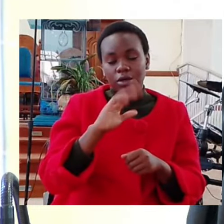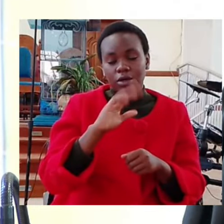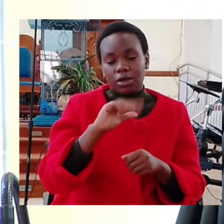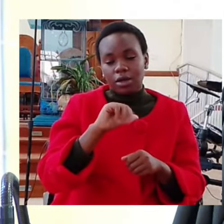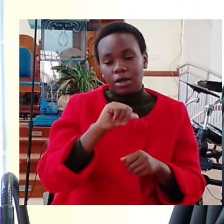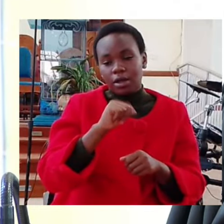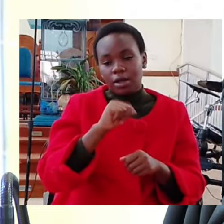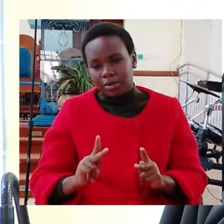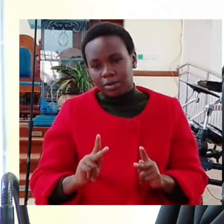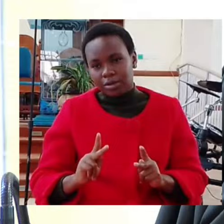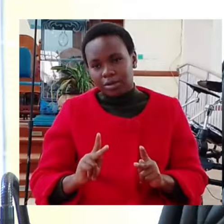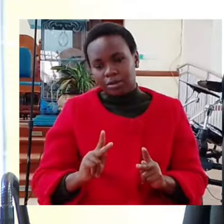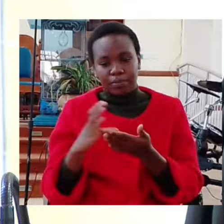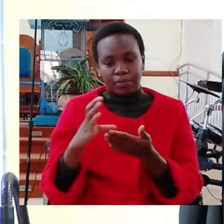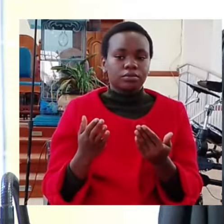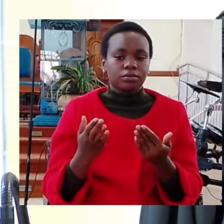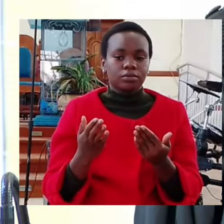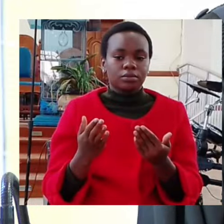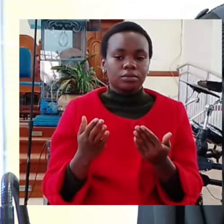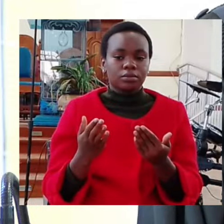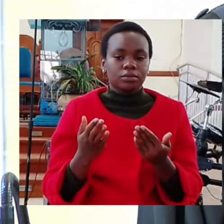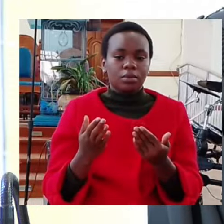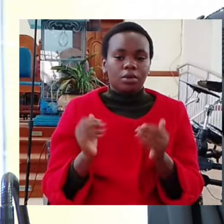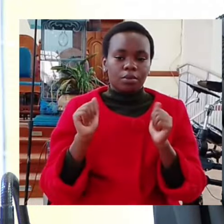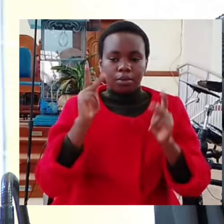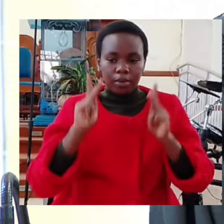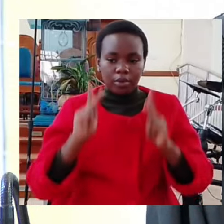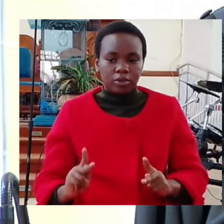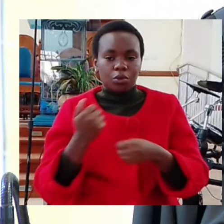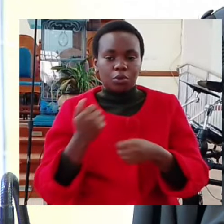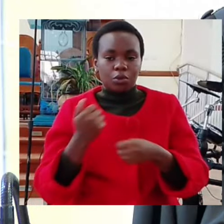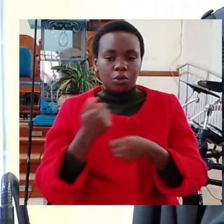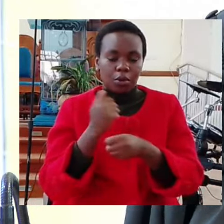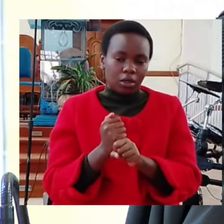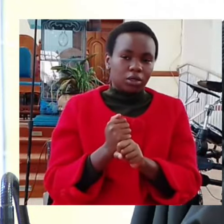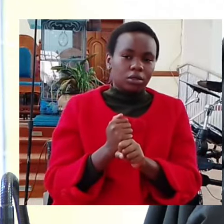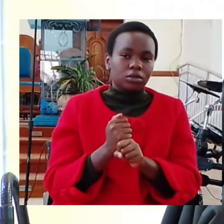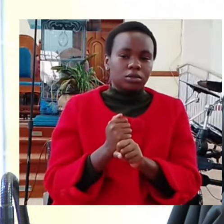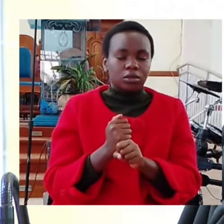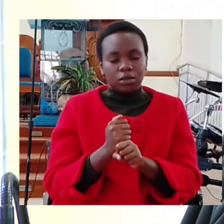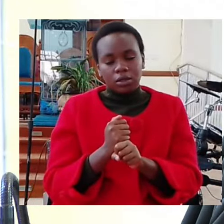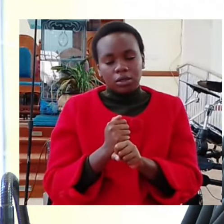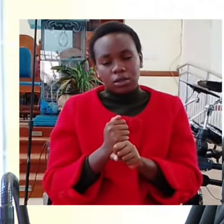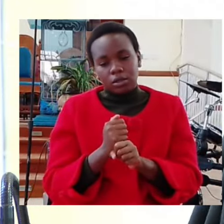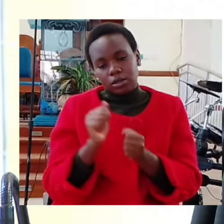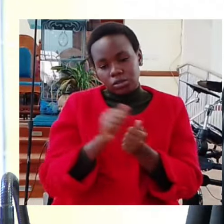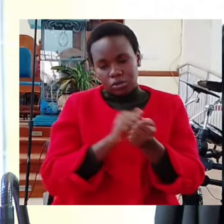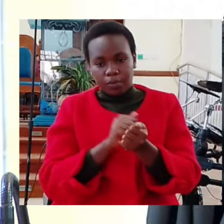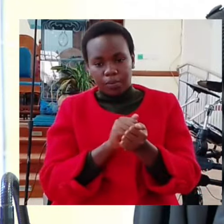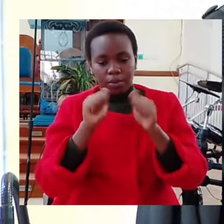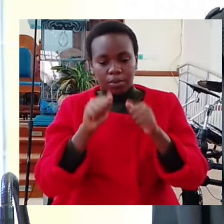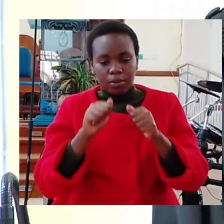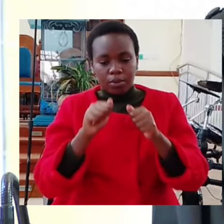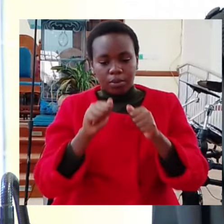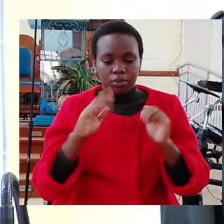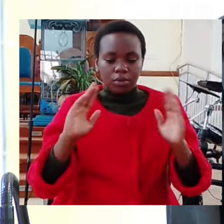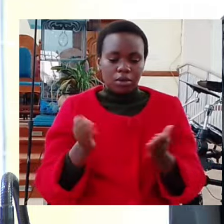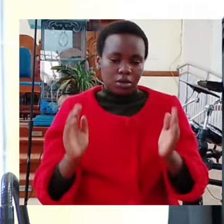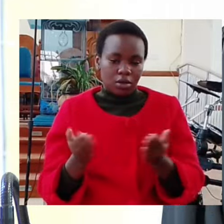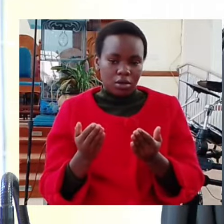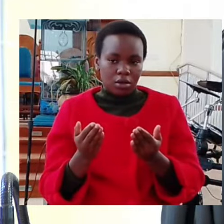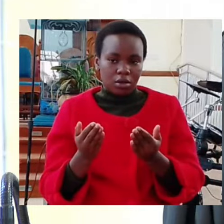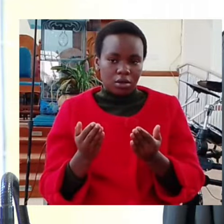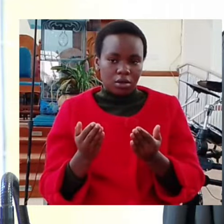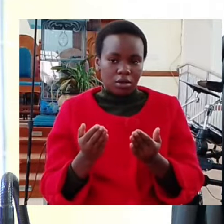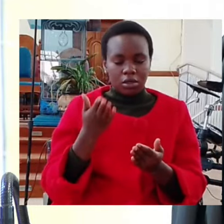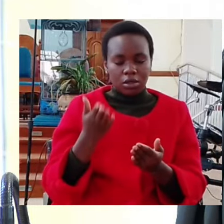oguo. Hidereo mwevito wera wake wahana toradho kare. Nitomo magereria ugathie hau